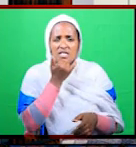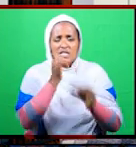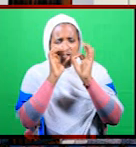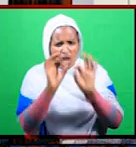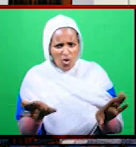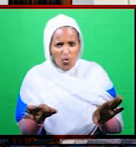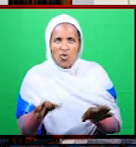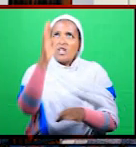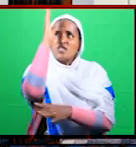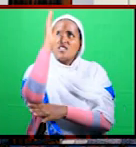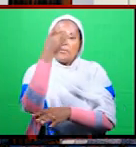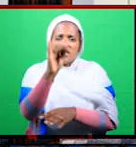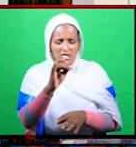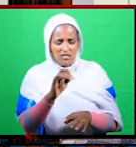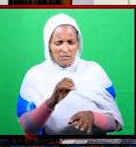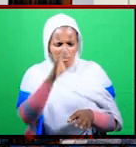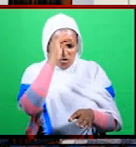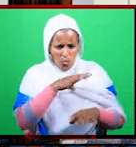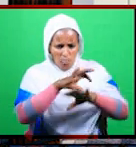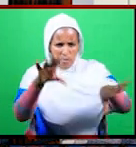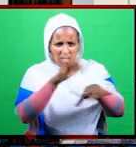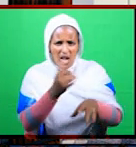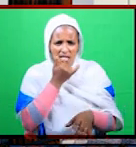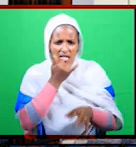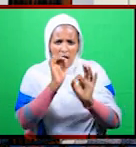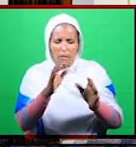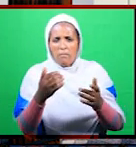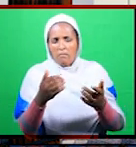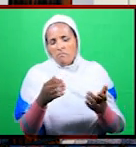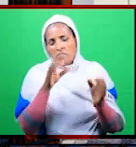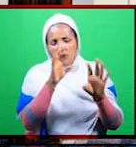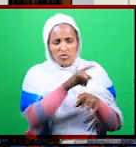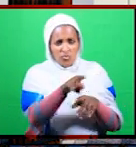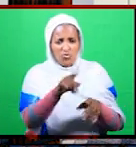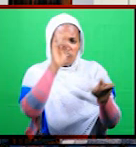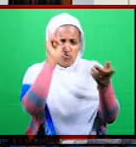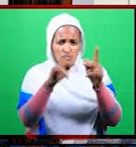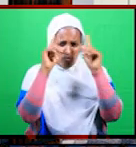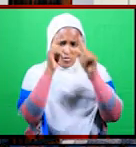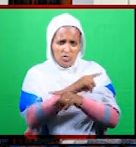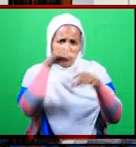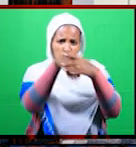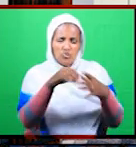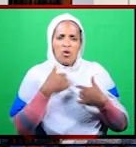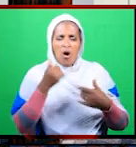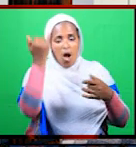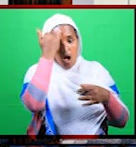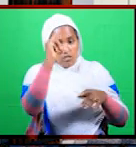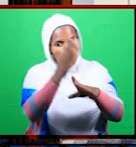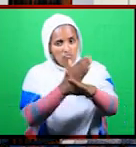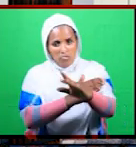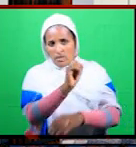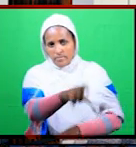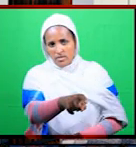እንከን የሌለው ሰው የሚባል በምድር ላይ የለም። እንዲህ እየጠበቀ ከሆነ ፈጽሞ ስህተት ውስጥ ነው ያለው። ሀሳቡን ነው ማስተካከል ያለበት። ስህተቱ